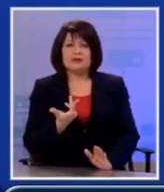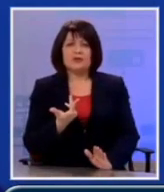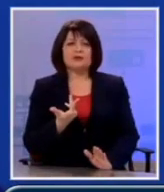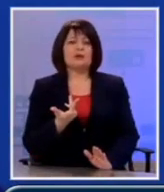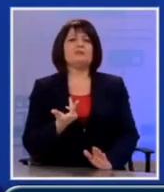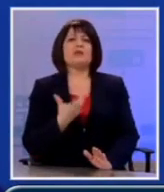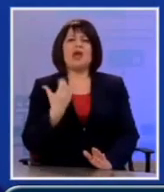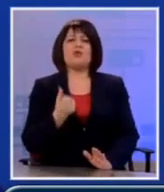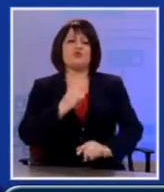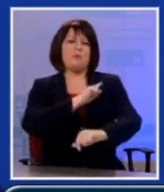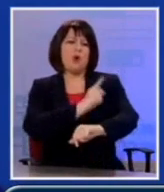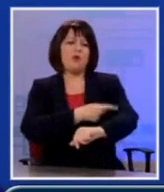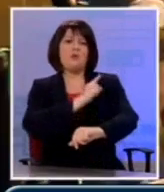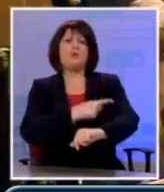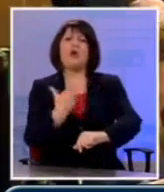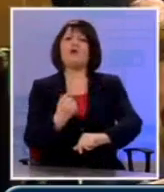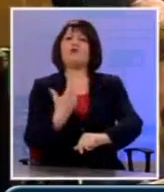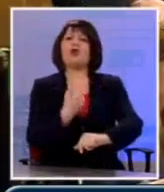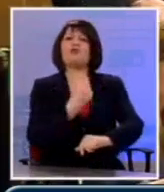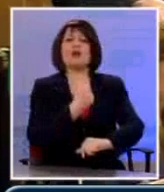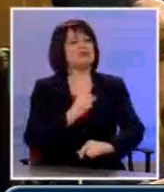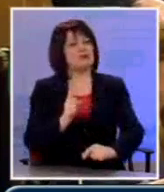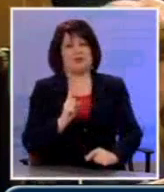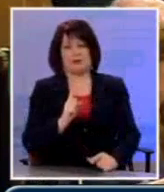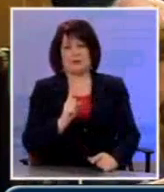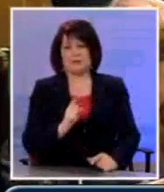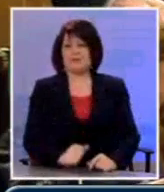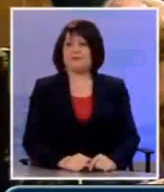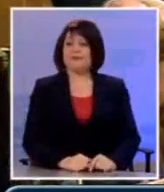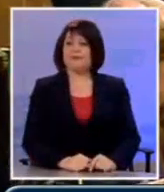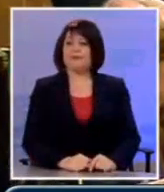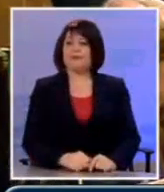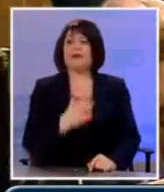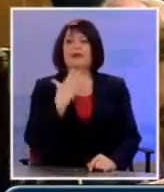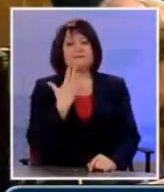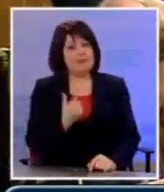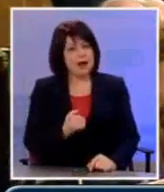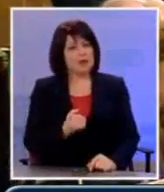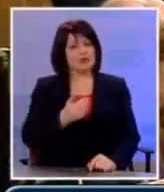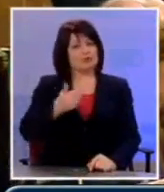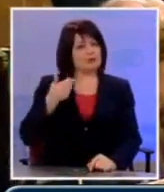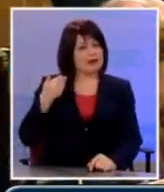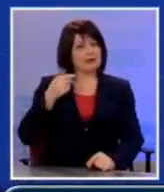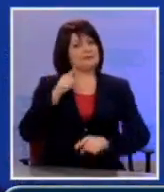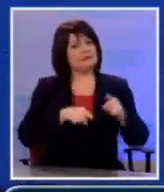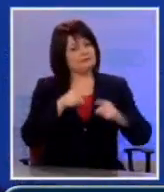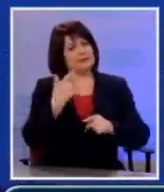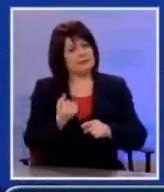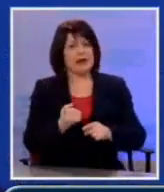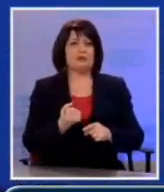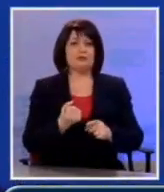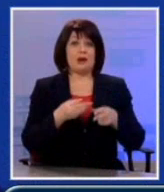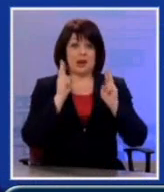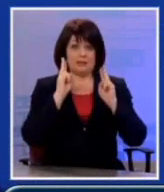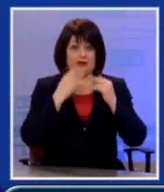προνομιούχων εκπροσώπων. Υπάρχουν πράγματι, ή υπήρχαν κατά την προηγούμενη περίοδο, ελπίζω ότι